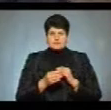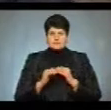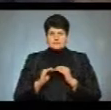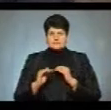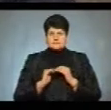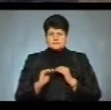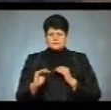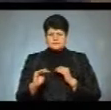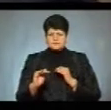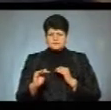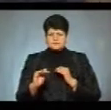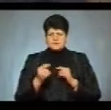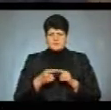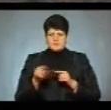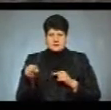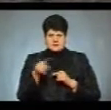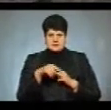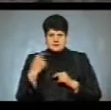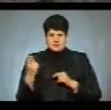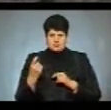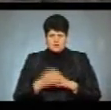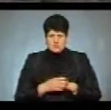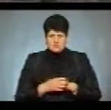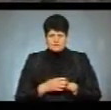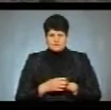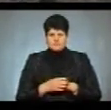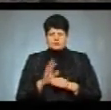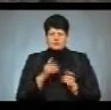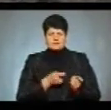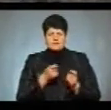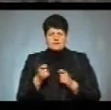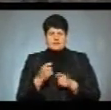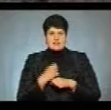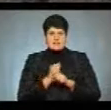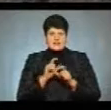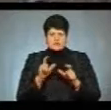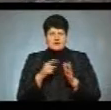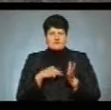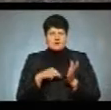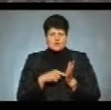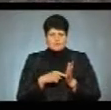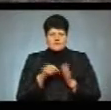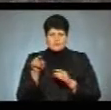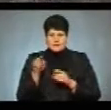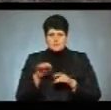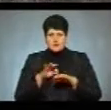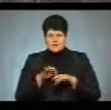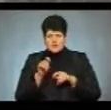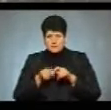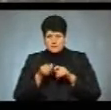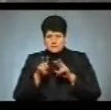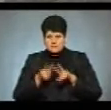посівній площі даних господарств. Буде відвезено в лабораторію міста Тернопіль і там проведуть